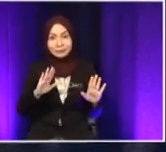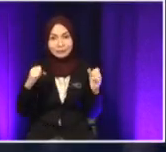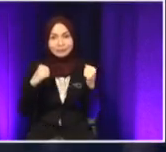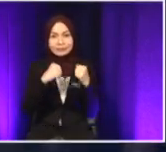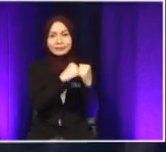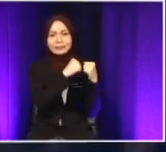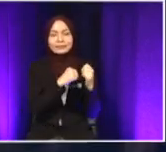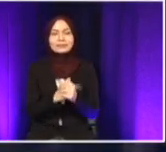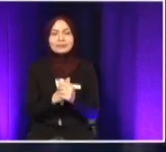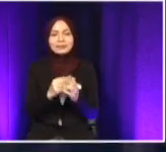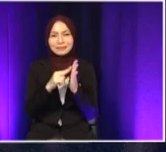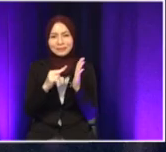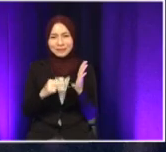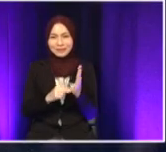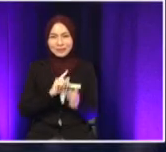wa ta'ala